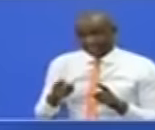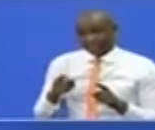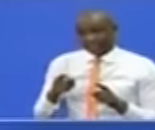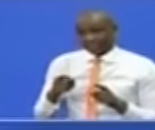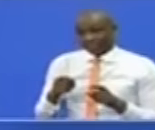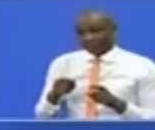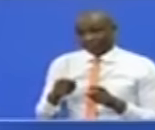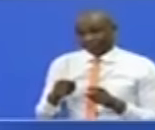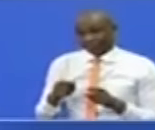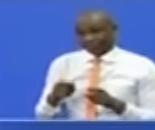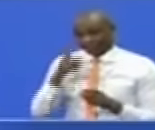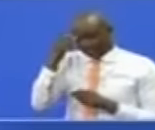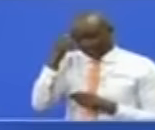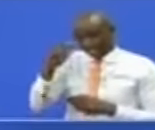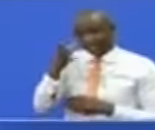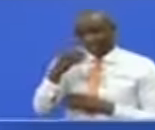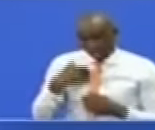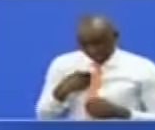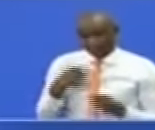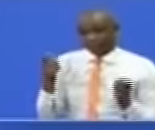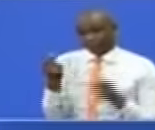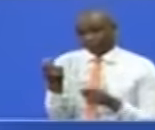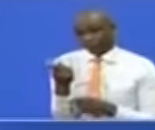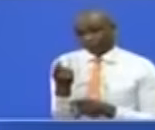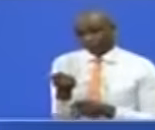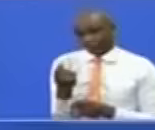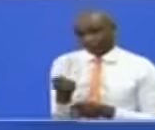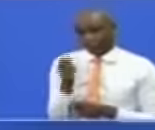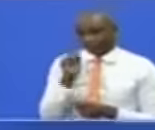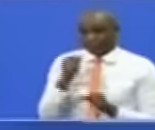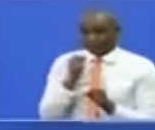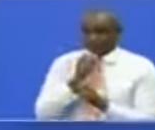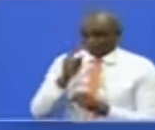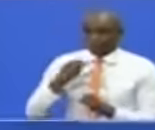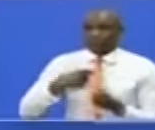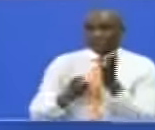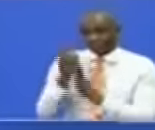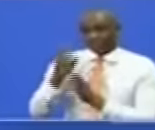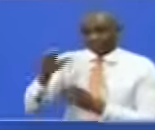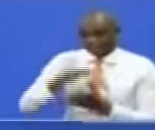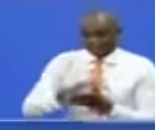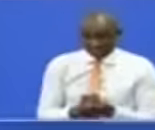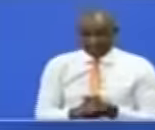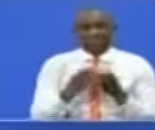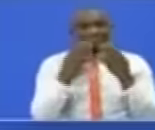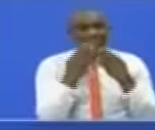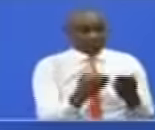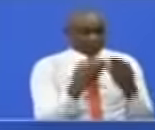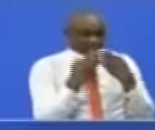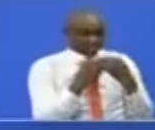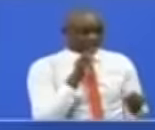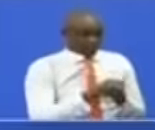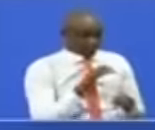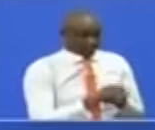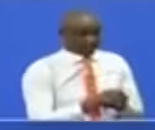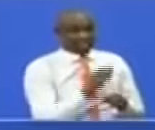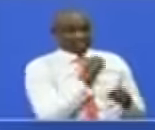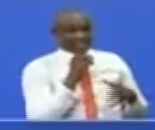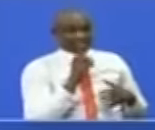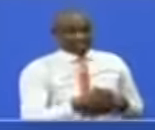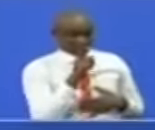wende Tiati constituency, ziko chache sana. Na lazima tuhakikisha kwamba tumedevelop hiyo sehemu hiyo. Na mshukran sana Senator wa County Elgeyo